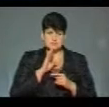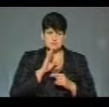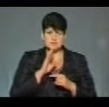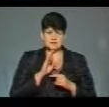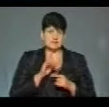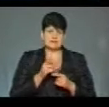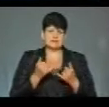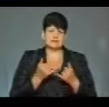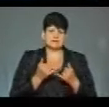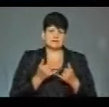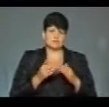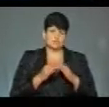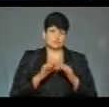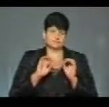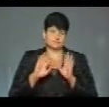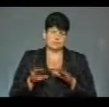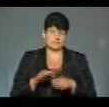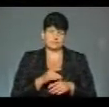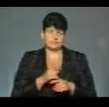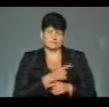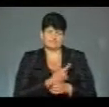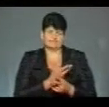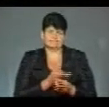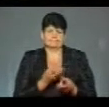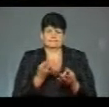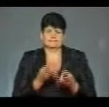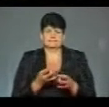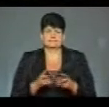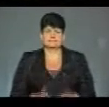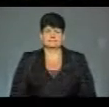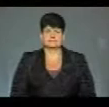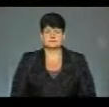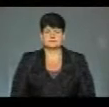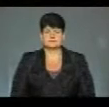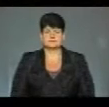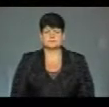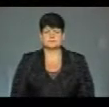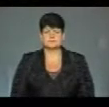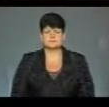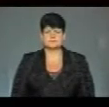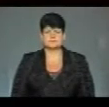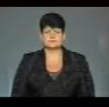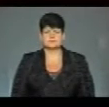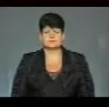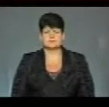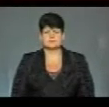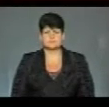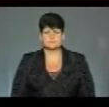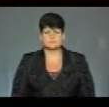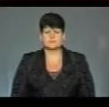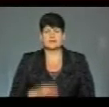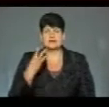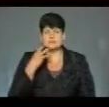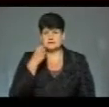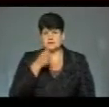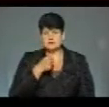для госпіталізації на даний момент немає. Марта Журавель, Андрій Прокопів. Новини на Суспільному. Тернопіль.